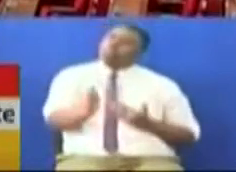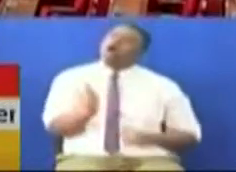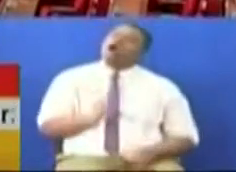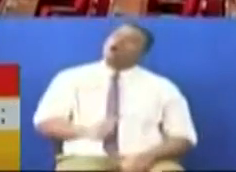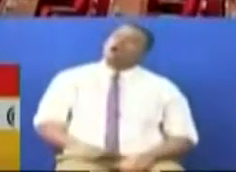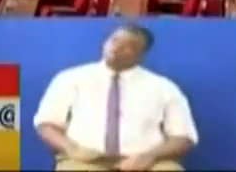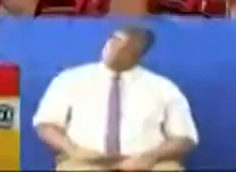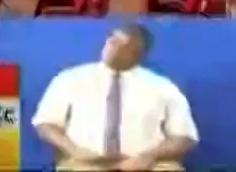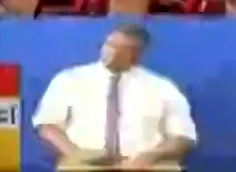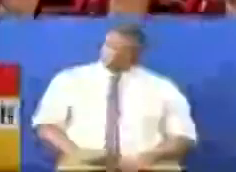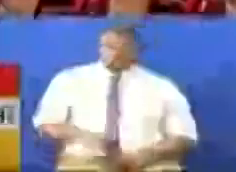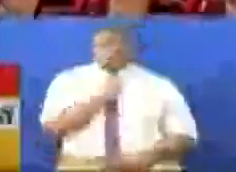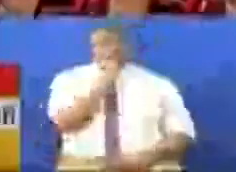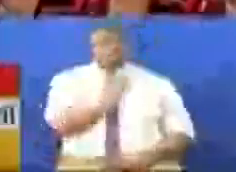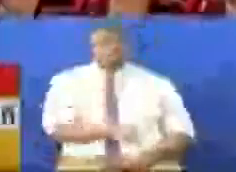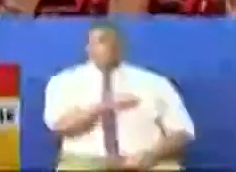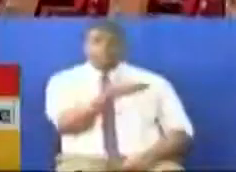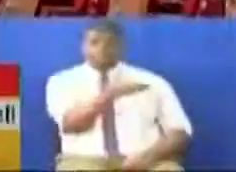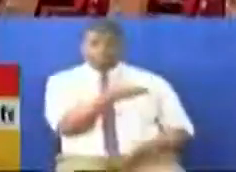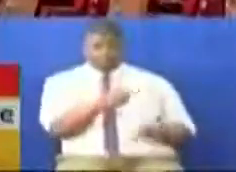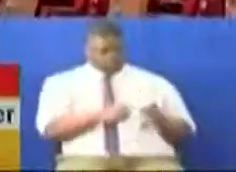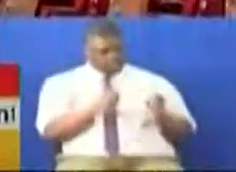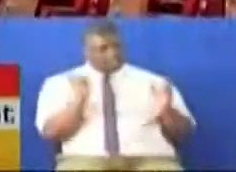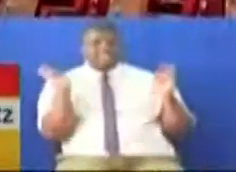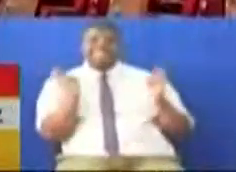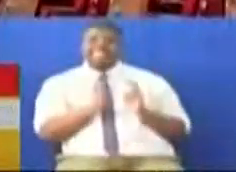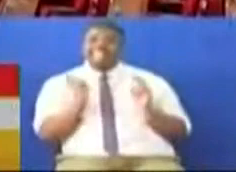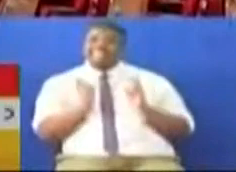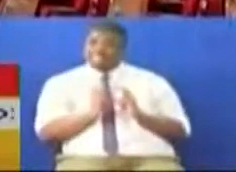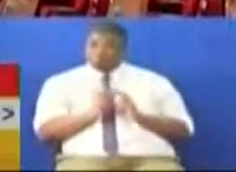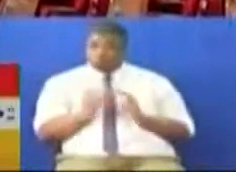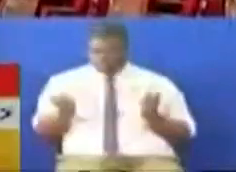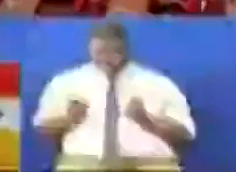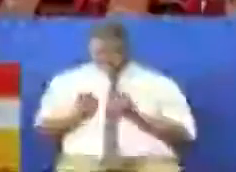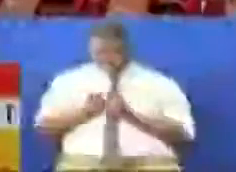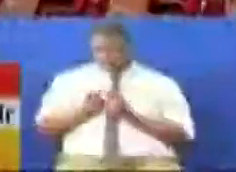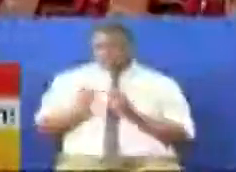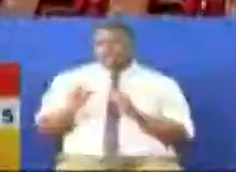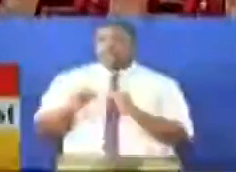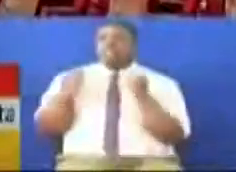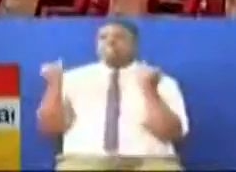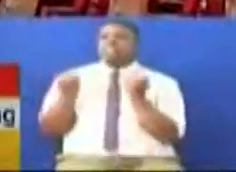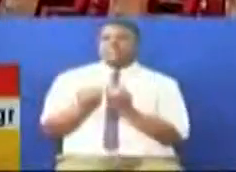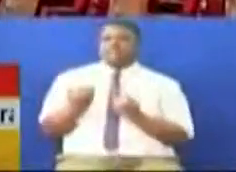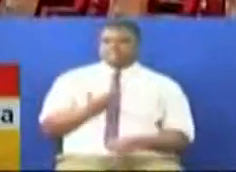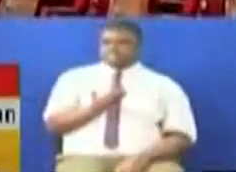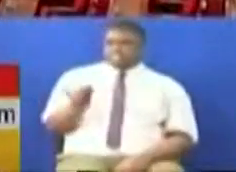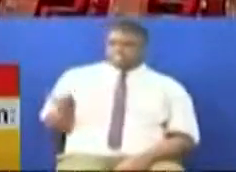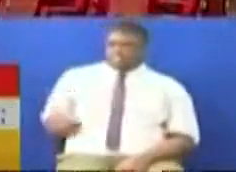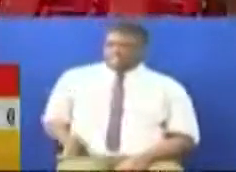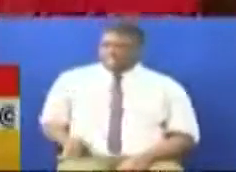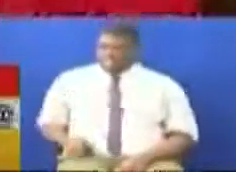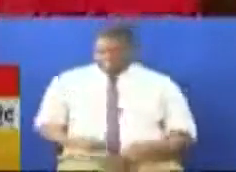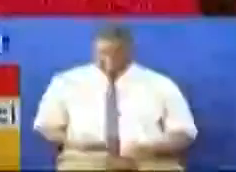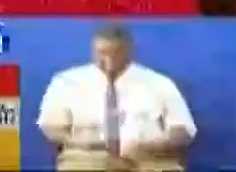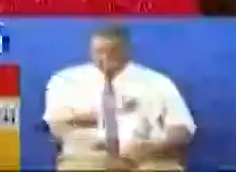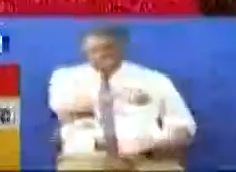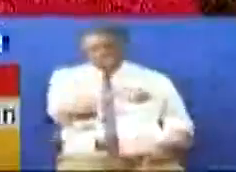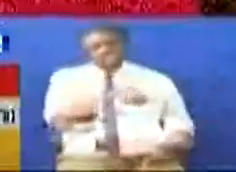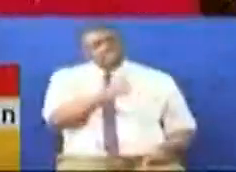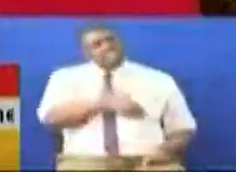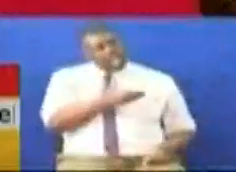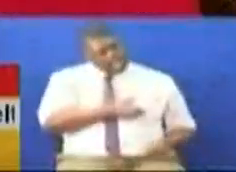Mheshimiwa spika, TANESCO ni kama mashirika mengine. yanahitaji fedha hizo ili